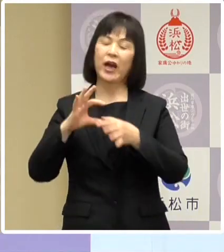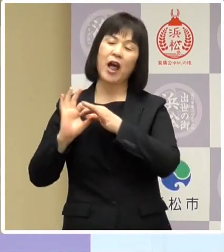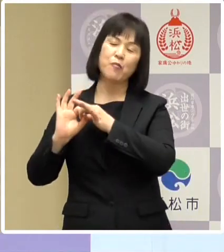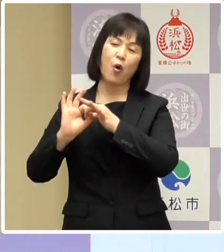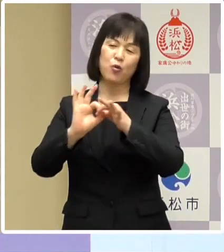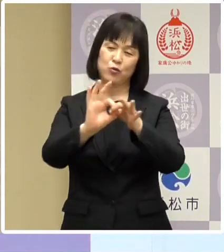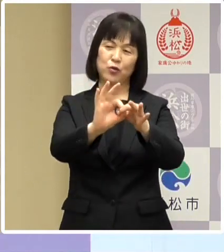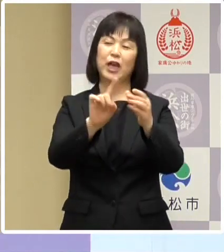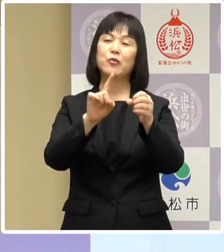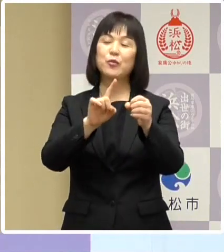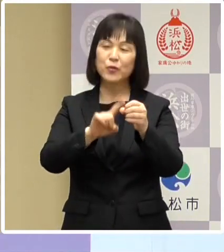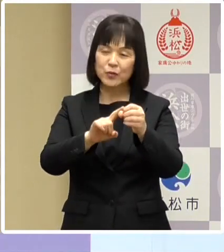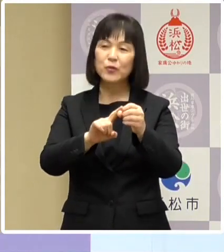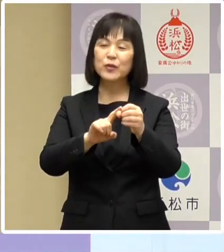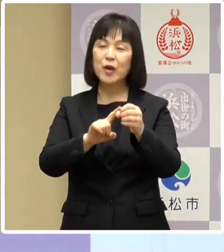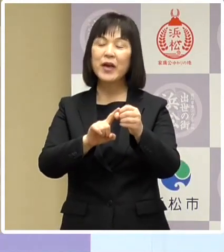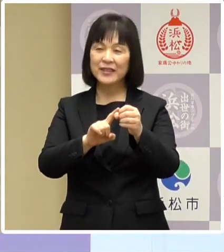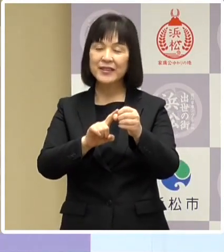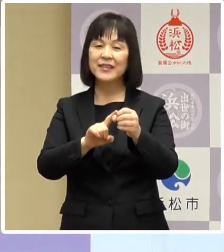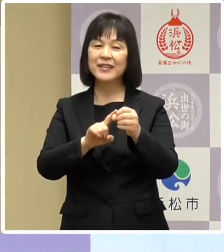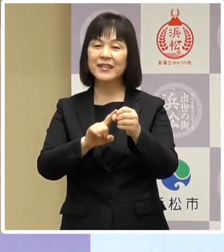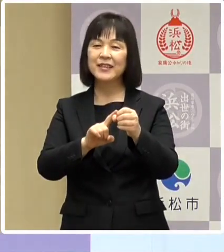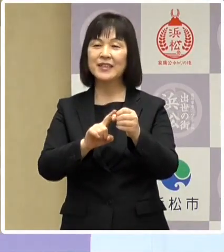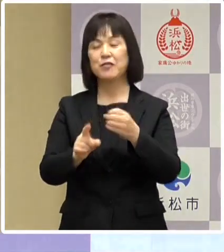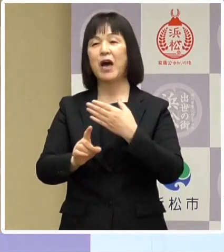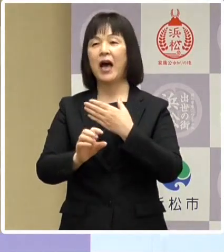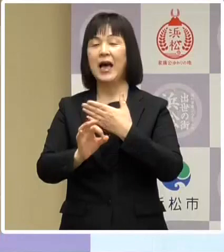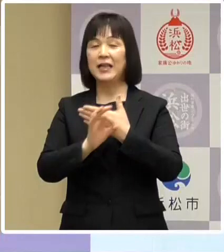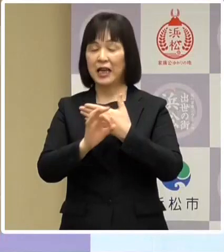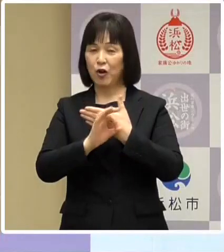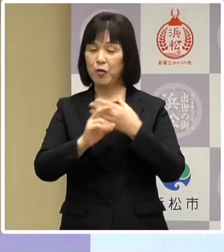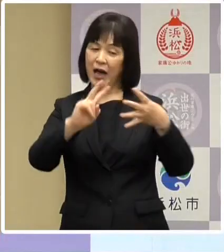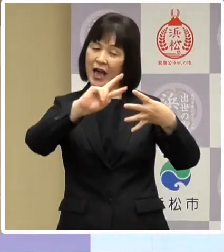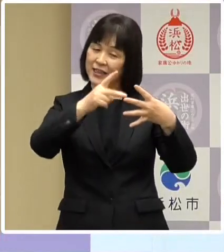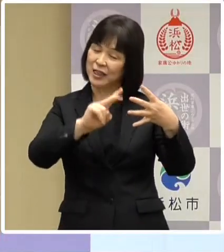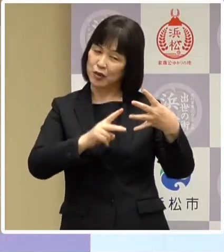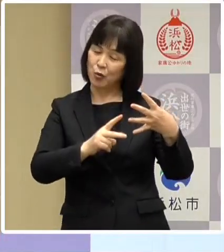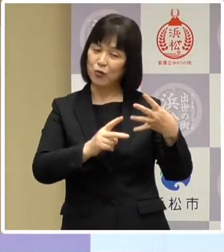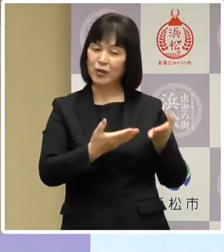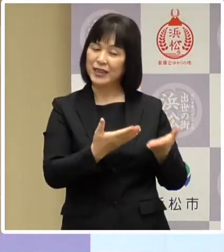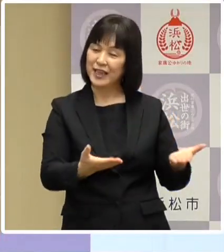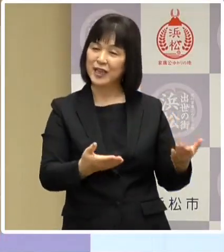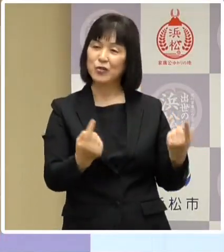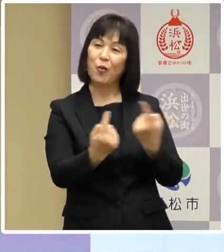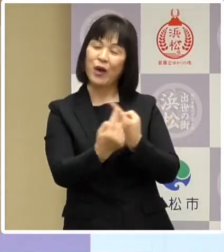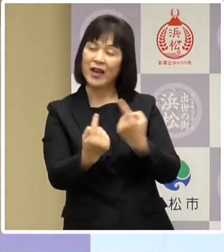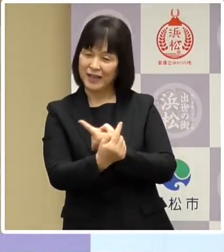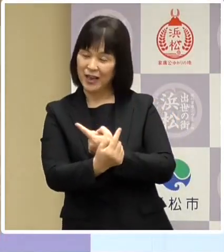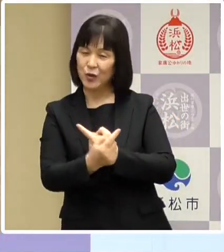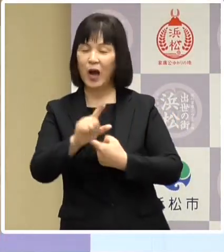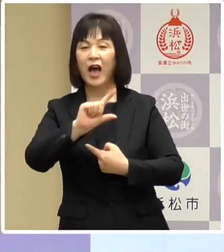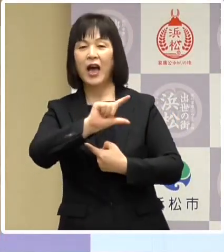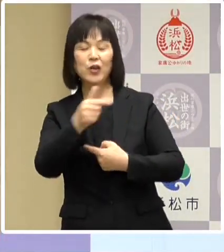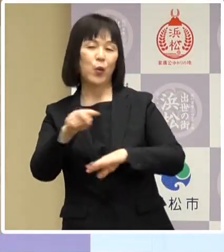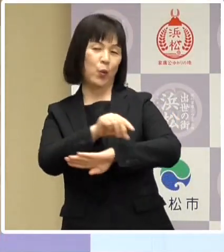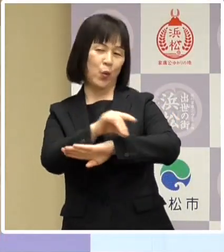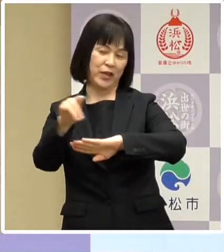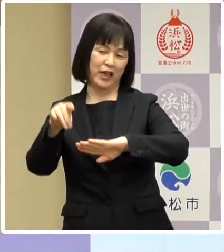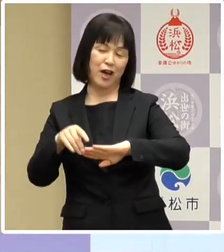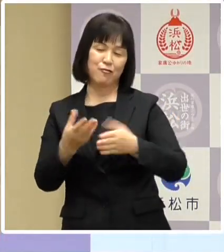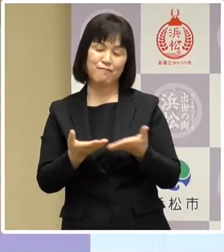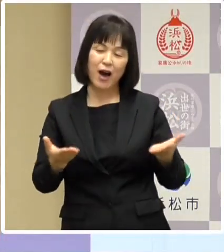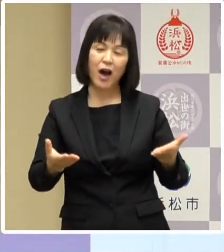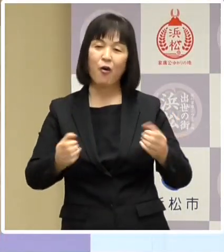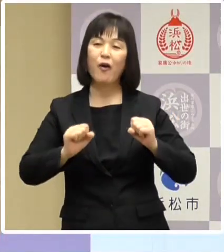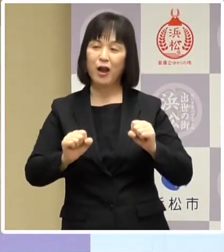人がですね、を呼べるですね、まあ、例えば、まあ、季節ごとに天井を入れ替えるとかですね、まあ、いろんな企画展を行うとか、まあ、いろんな